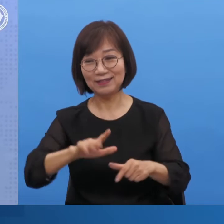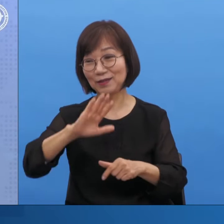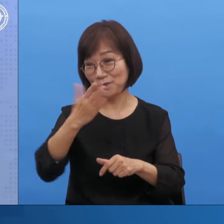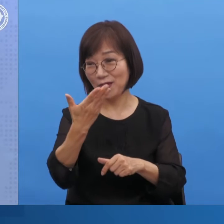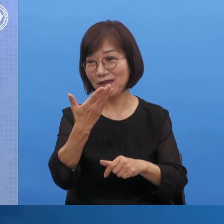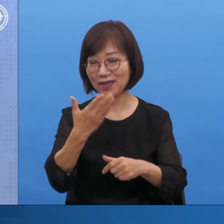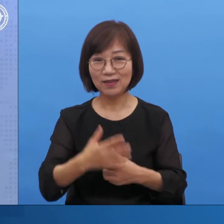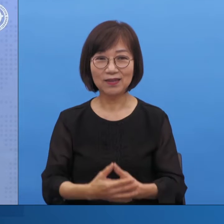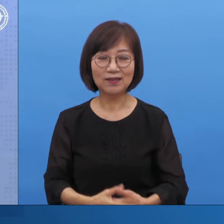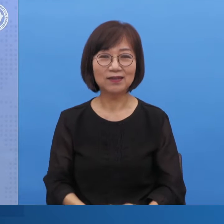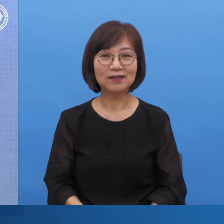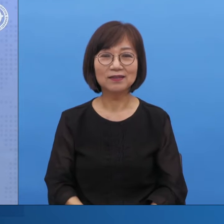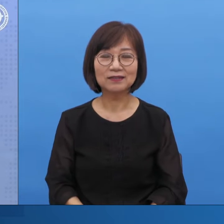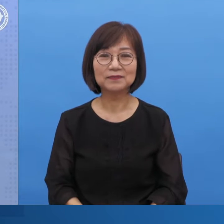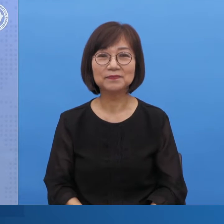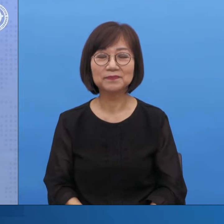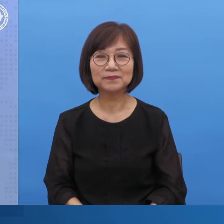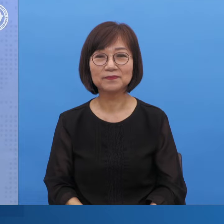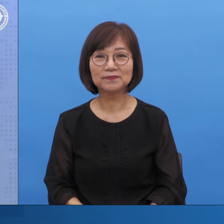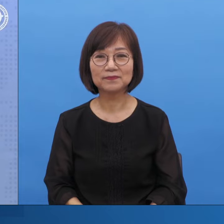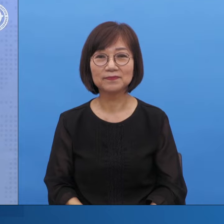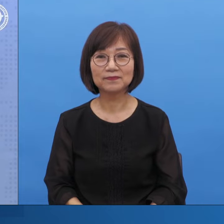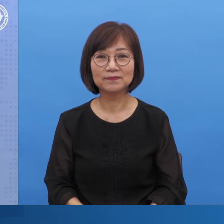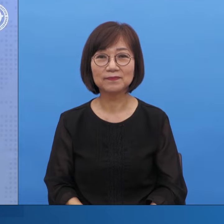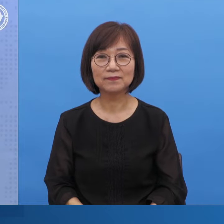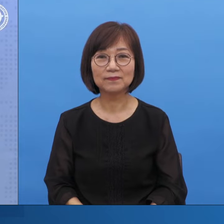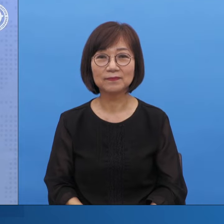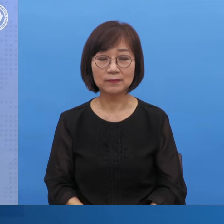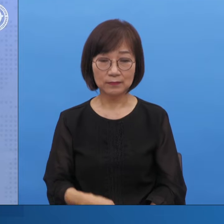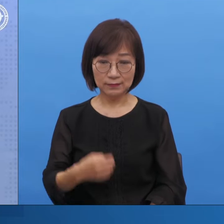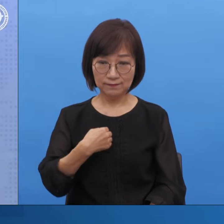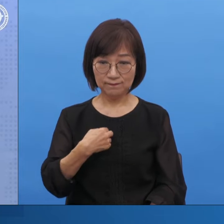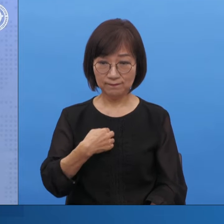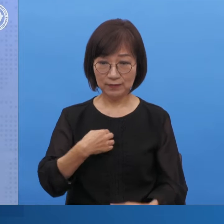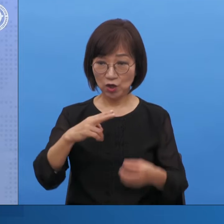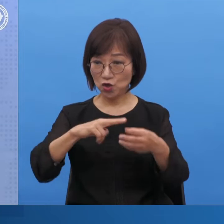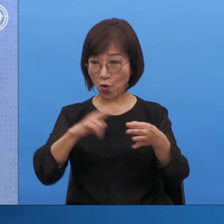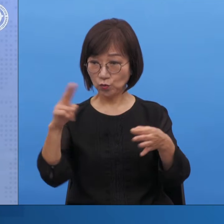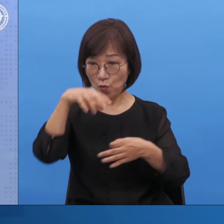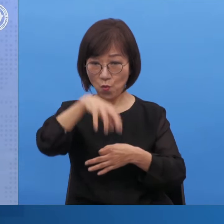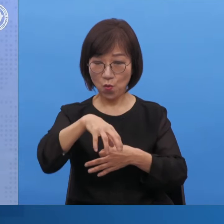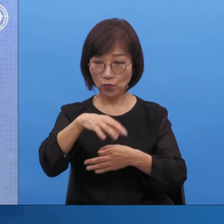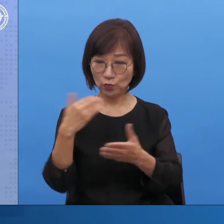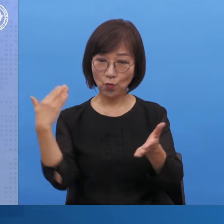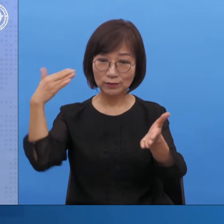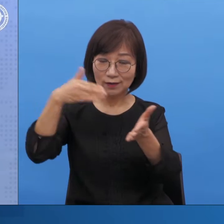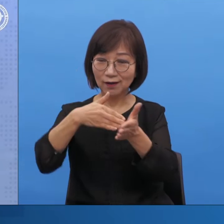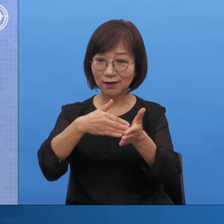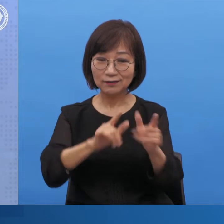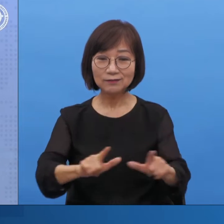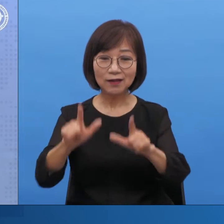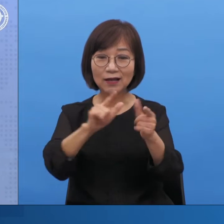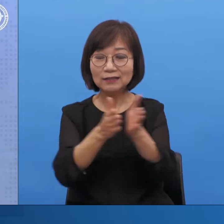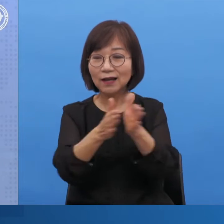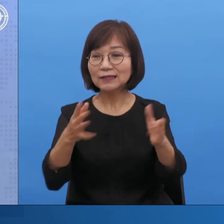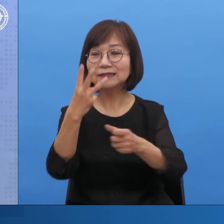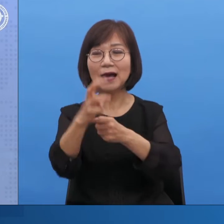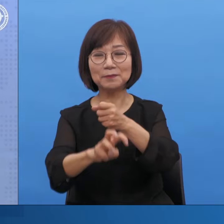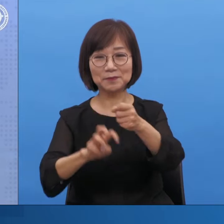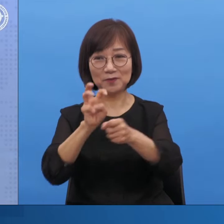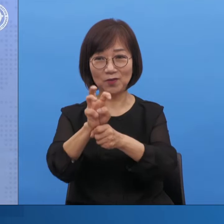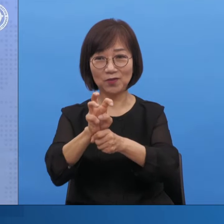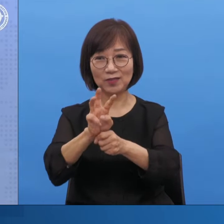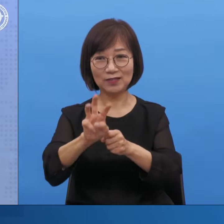sparingly, but continuous answers come. 제가 이 동네 완전 30년 됐잖아요. And even this neighborhood itself, it's been 30 years. 어느 정도인가